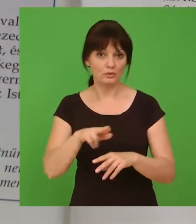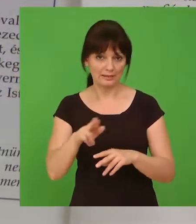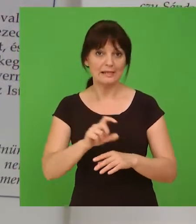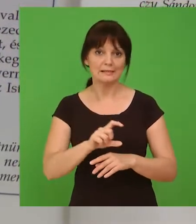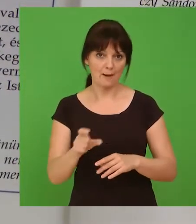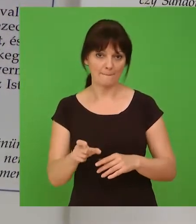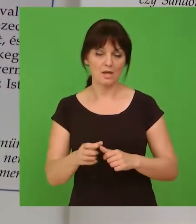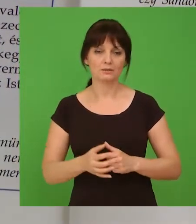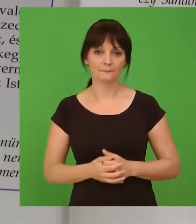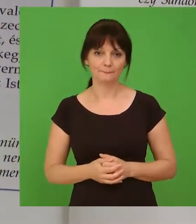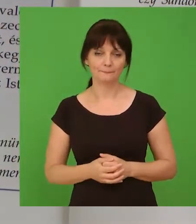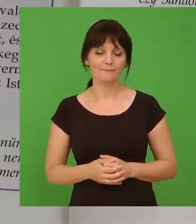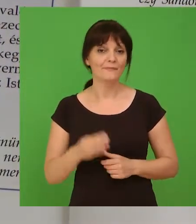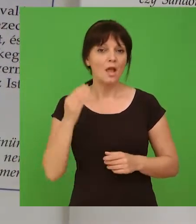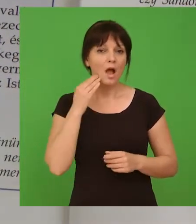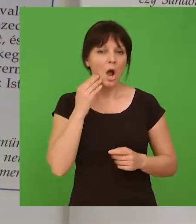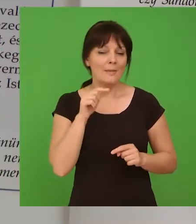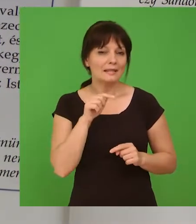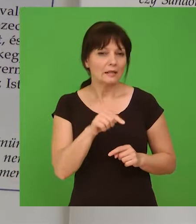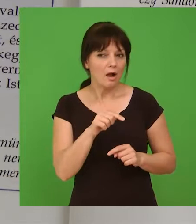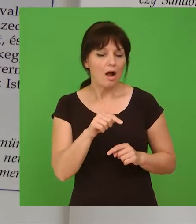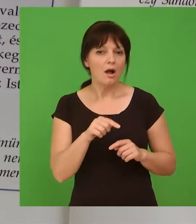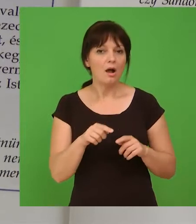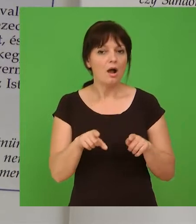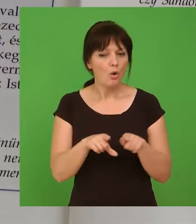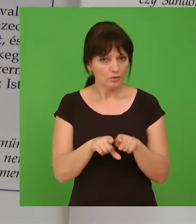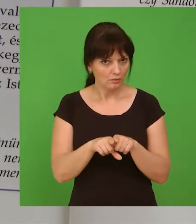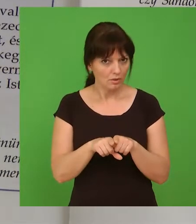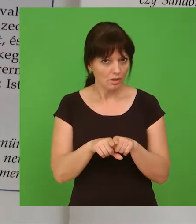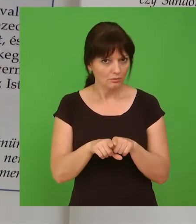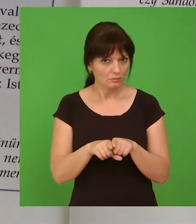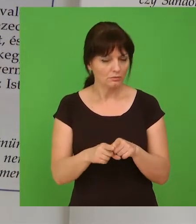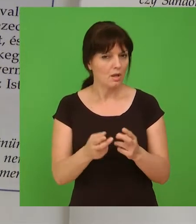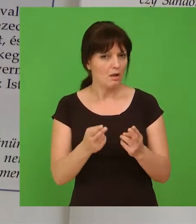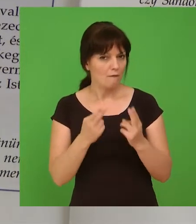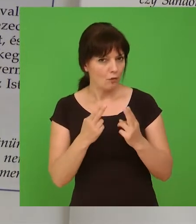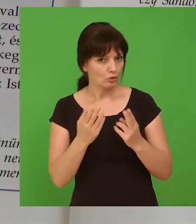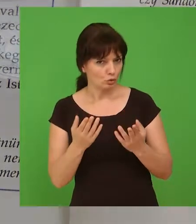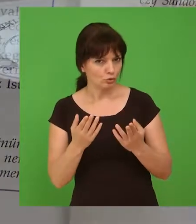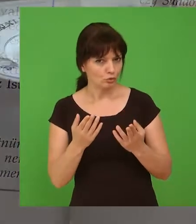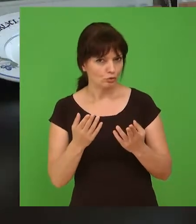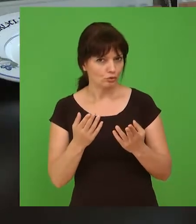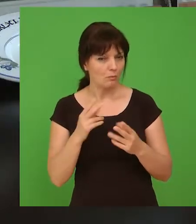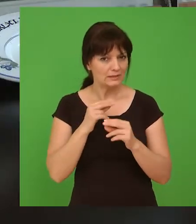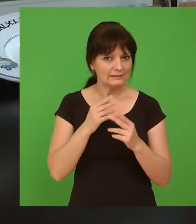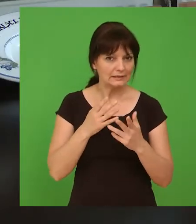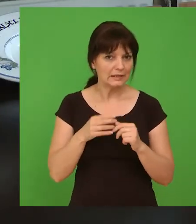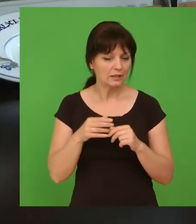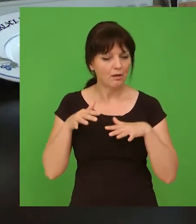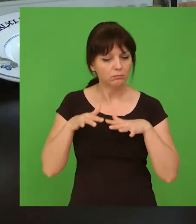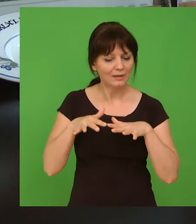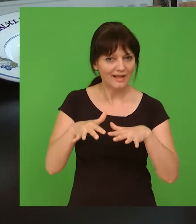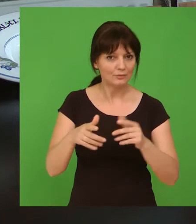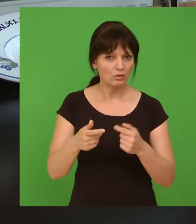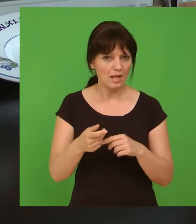keresztényekért. Amerikában ugyanolyan fontossággal került terítékre a migráns kérdés,